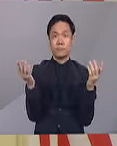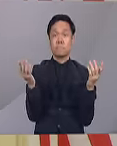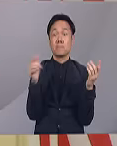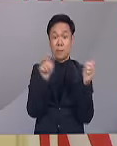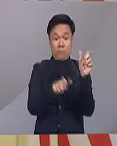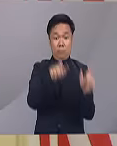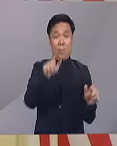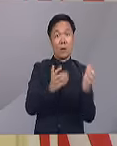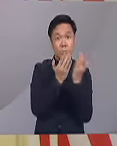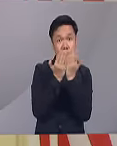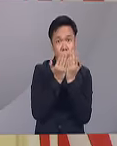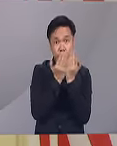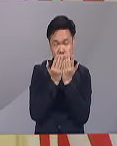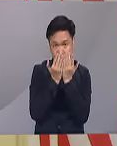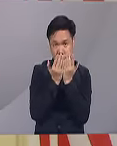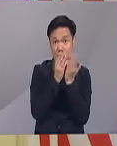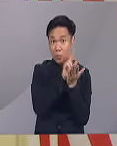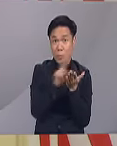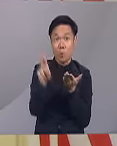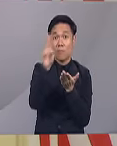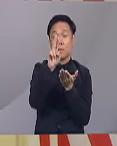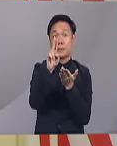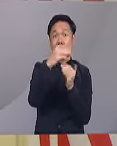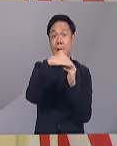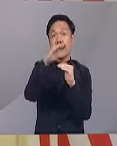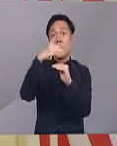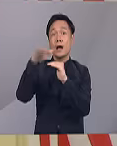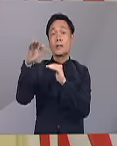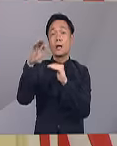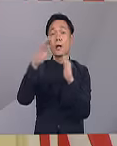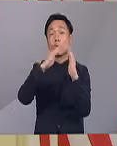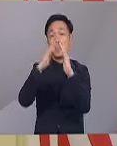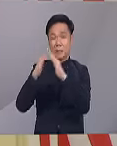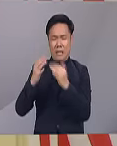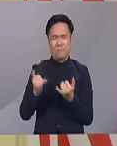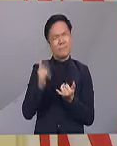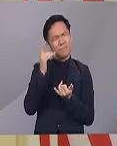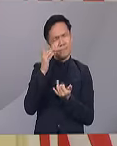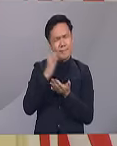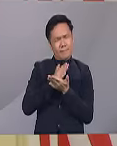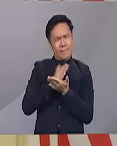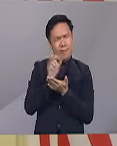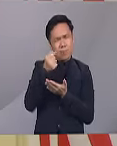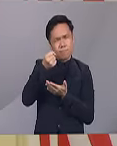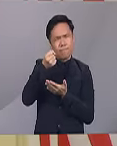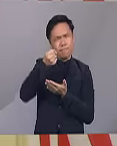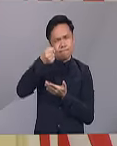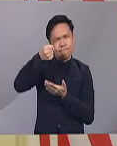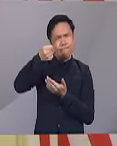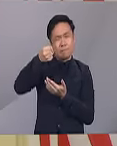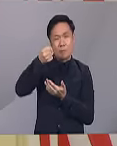kepulangan mereka di apa penghantaran pulang mereka dihentikan sementara dan akan